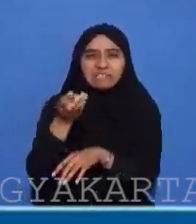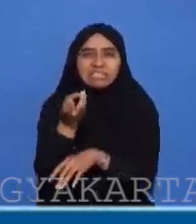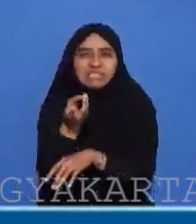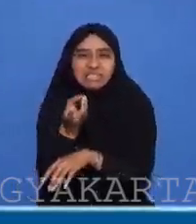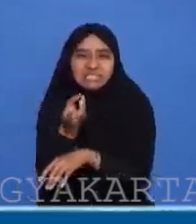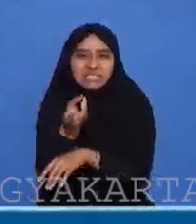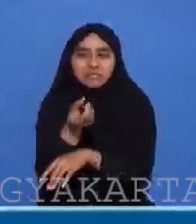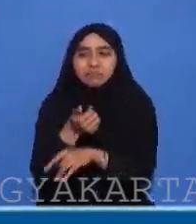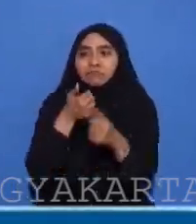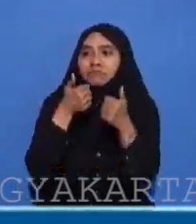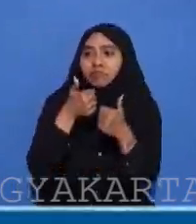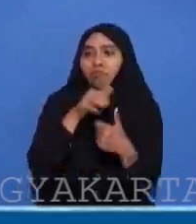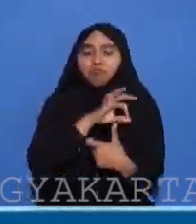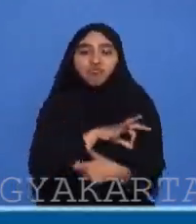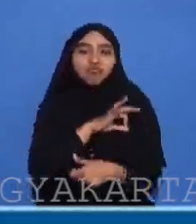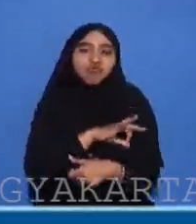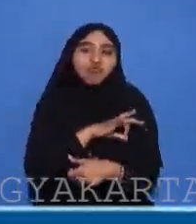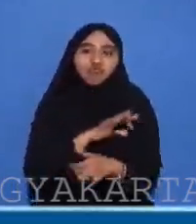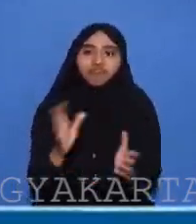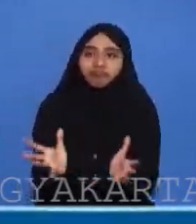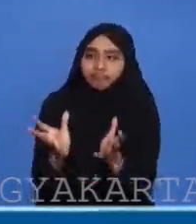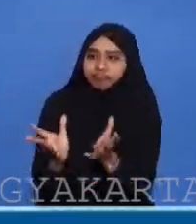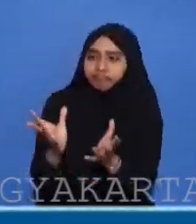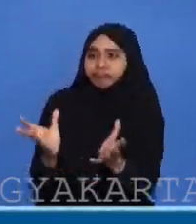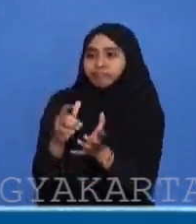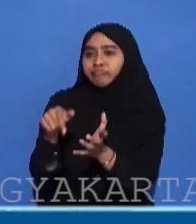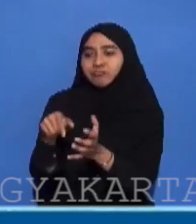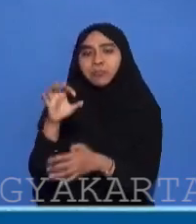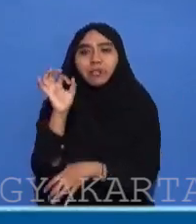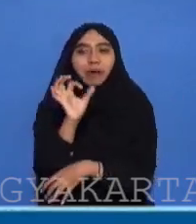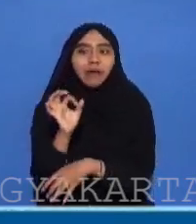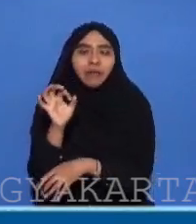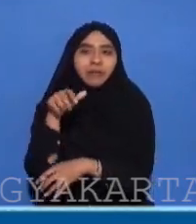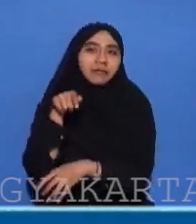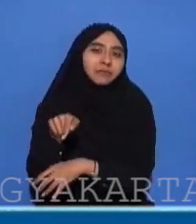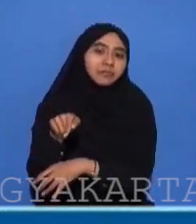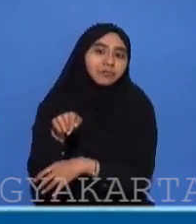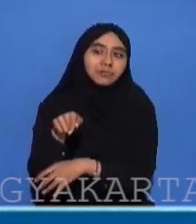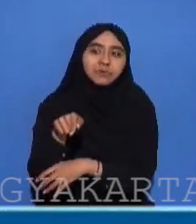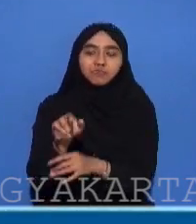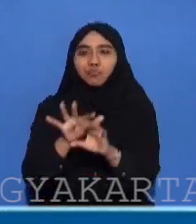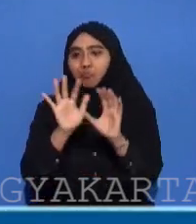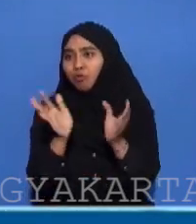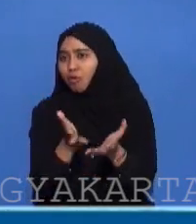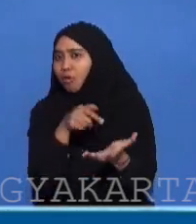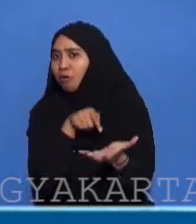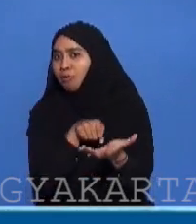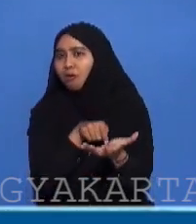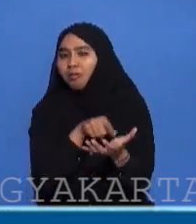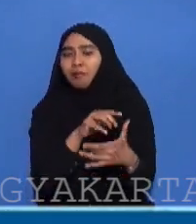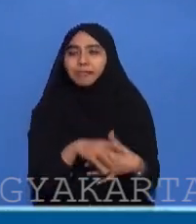tawishiname bebatenipun kadang Pambudi daya tanaman kelengkeng jenis tinemtu saketipun Awaken sak wanci-wanci